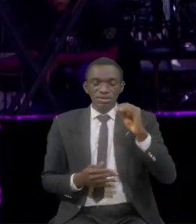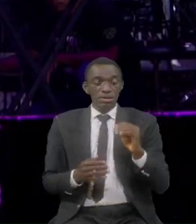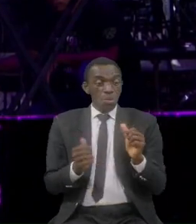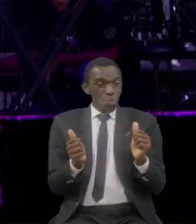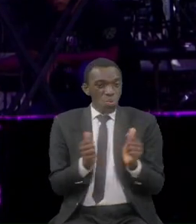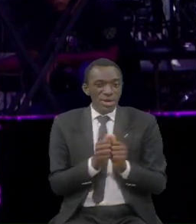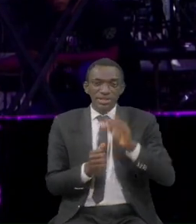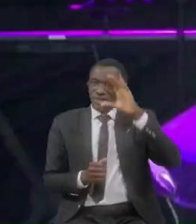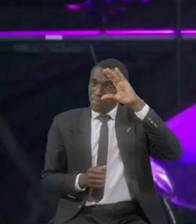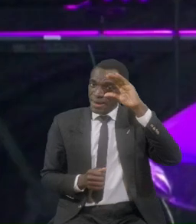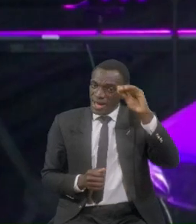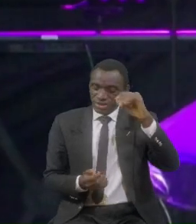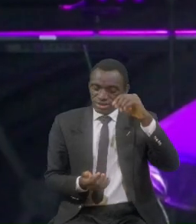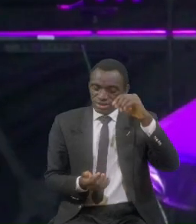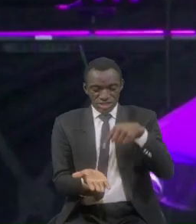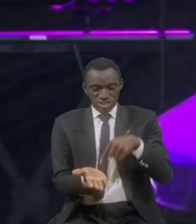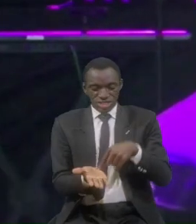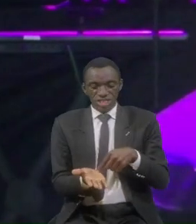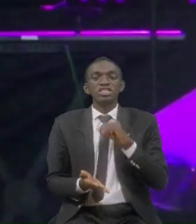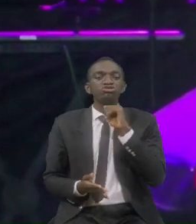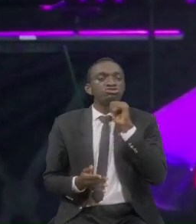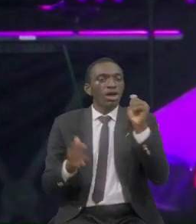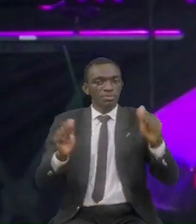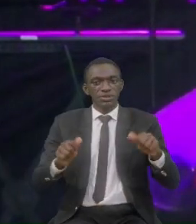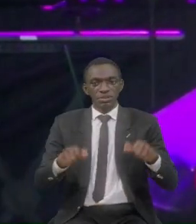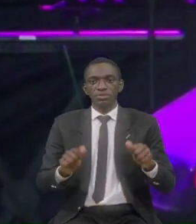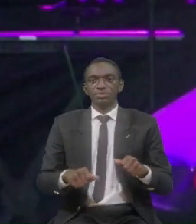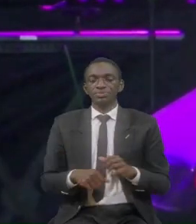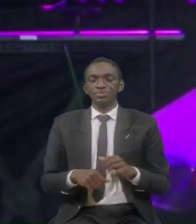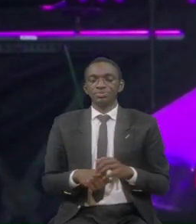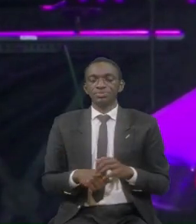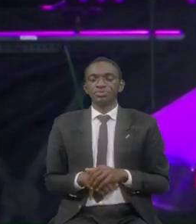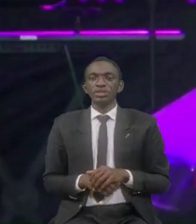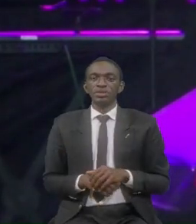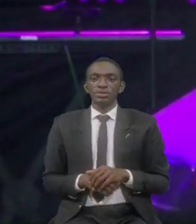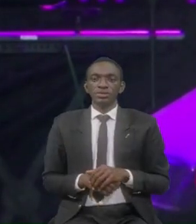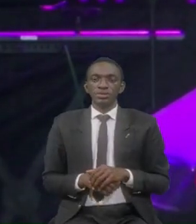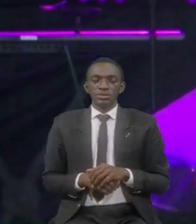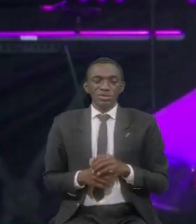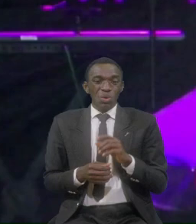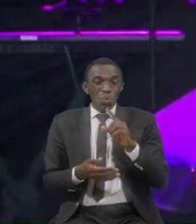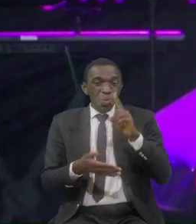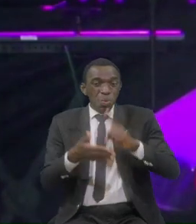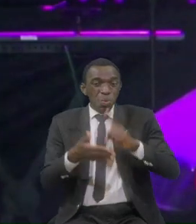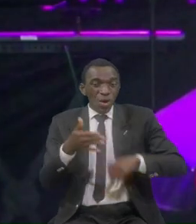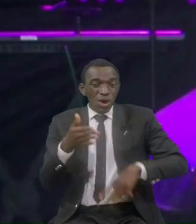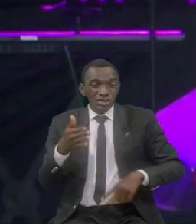is impossible. Dina sa tao kini imposible. Something that no man in this country can